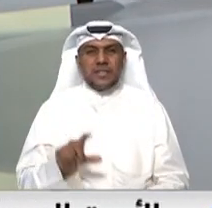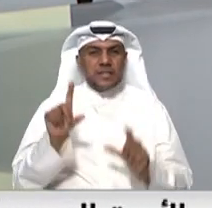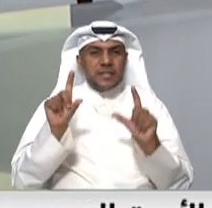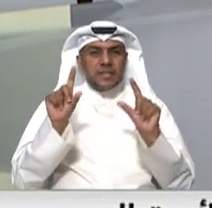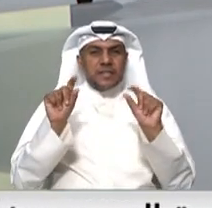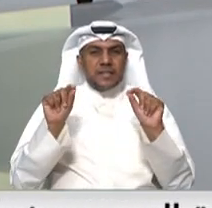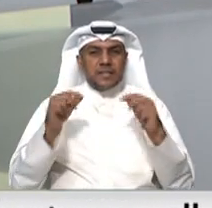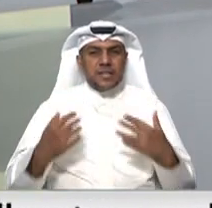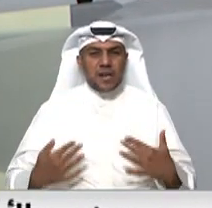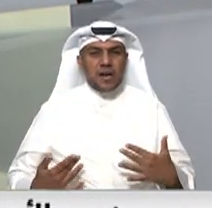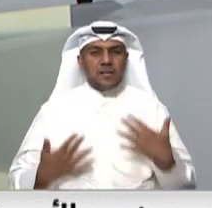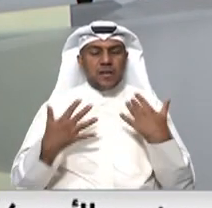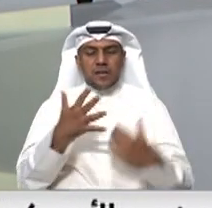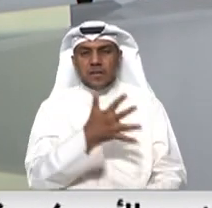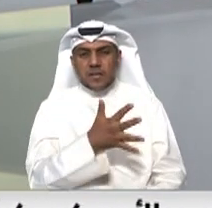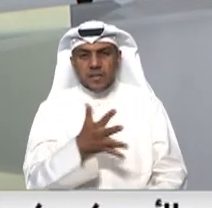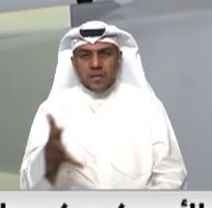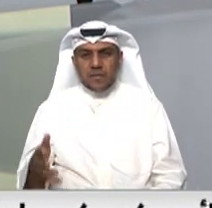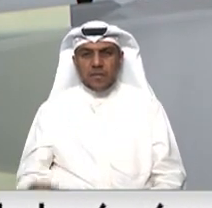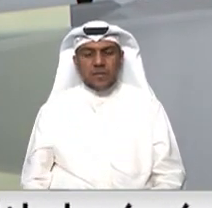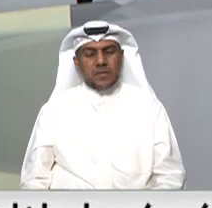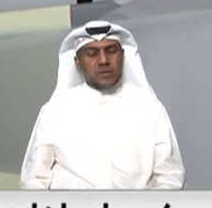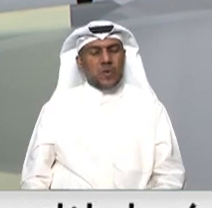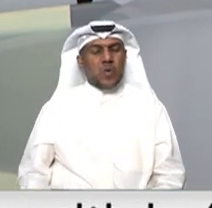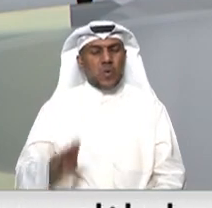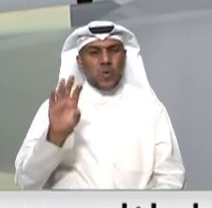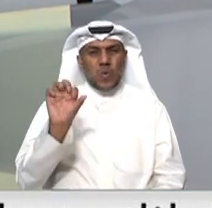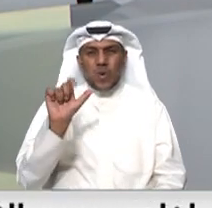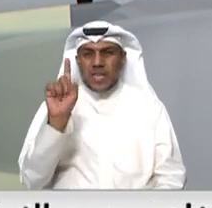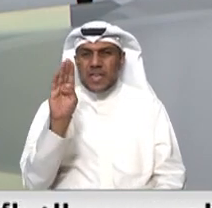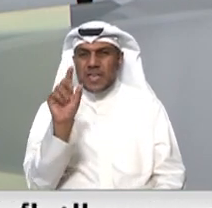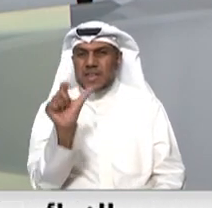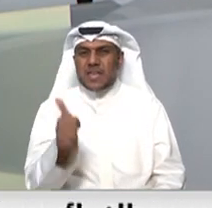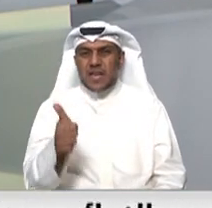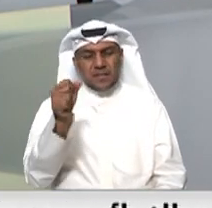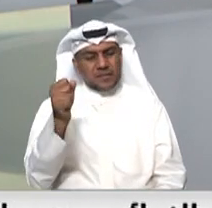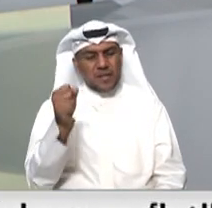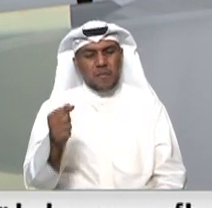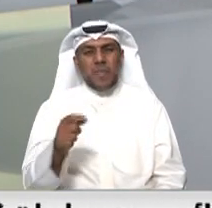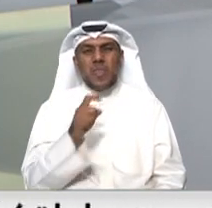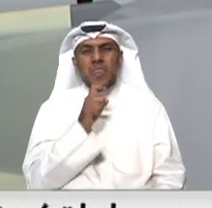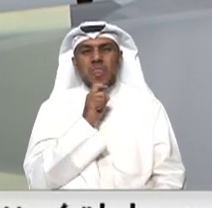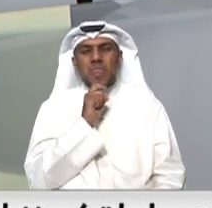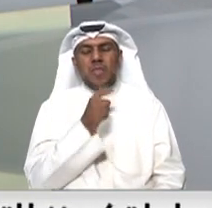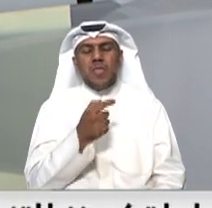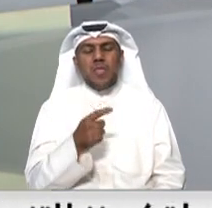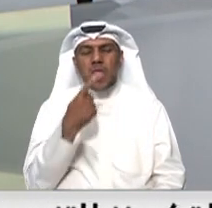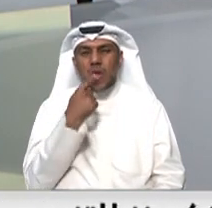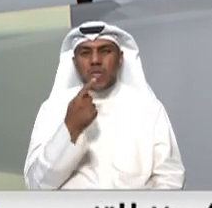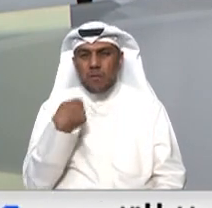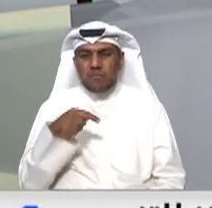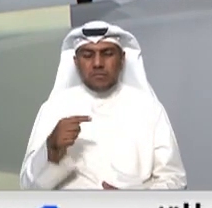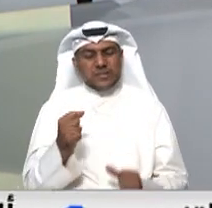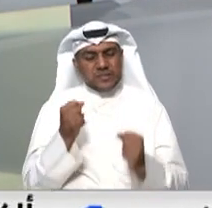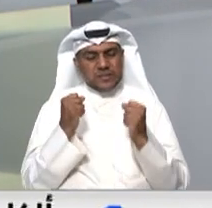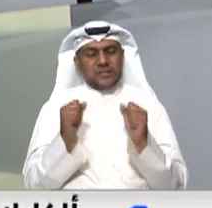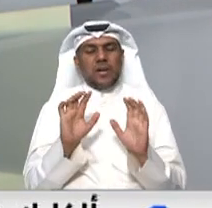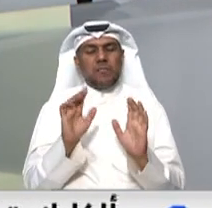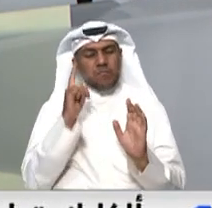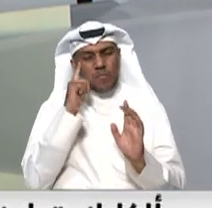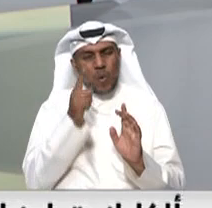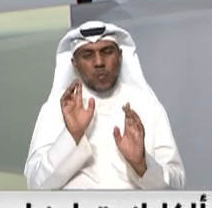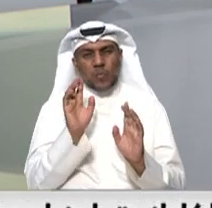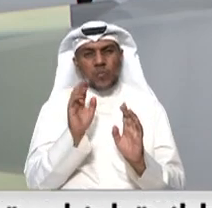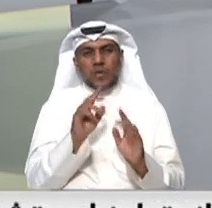شيوعا بين الاطفال في البلاد اللوكيميا حيث يشكل نسبه 40% من اجمالي انواع السرطانات بين الاطفال